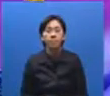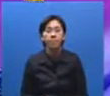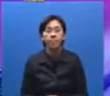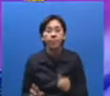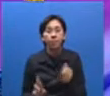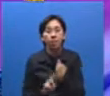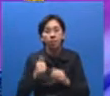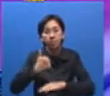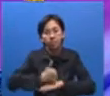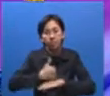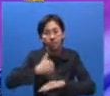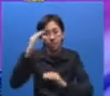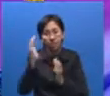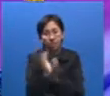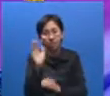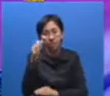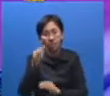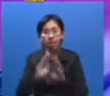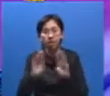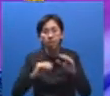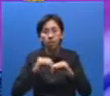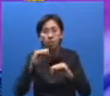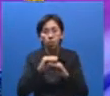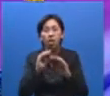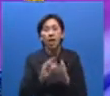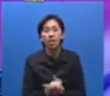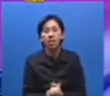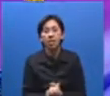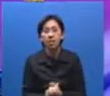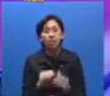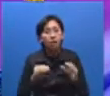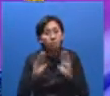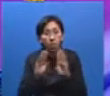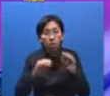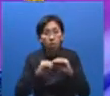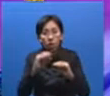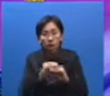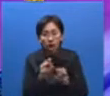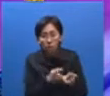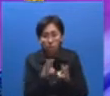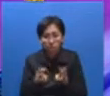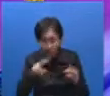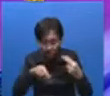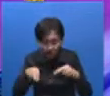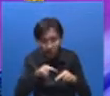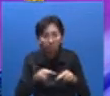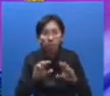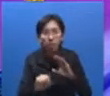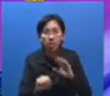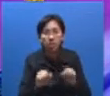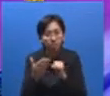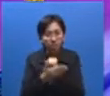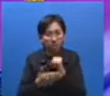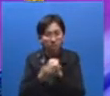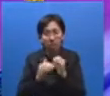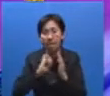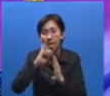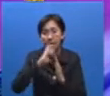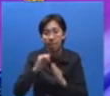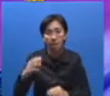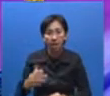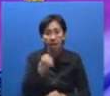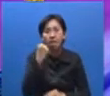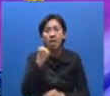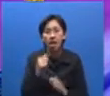รองผู้บัญชาการตำรวจแห่งชาติเปิดโครงการครูแม่ไก่เสริมยุทธวิธีสืบสวนจับกุมยาเสพติดส่วนที่จังหวัดเชียงใหม่ตำรวจได้ยึดได้